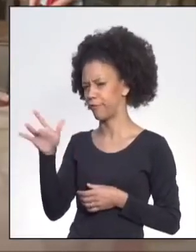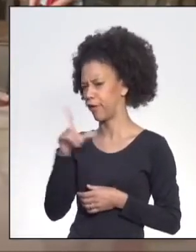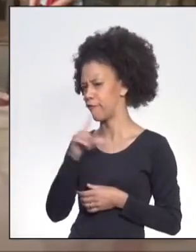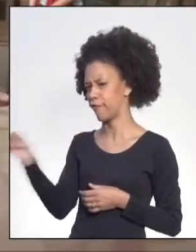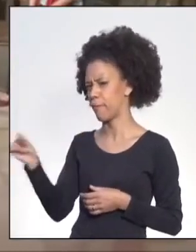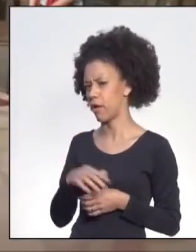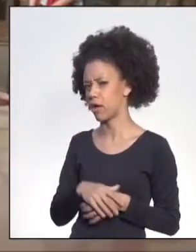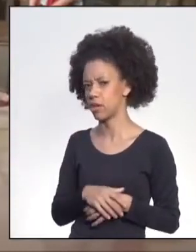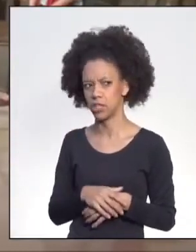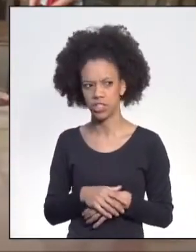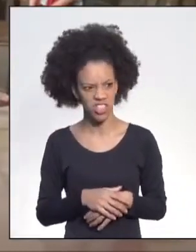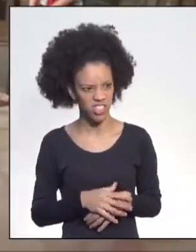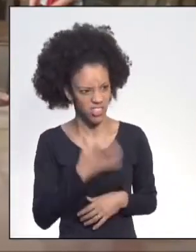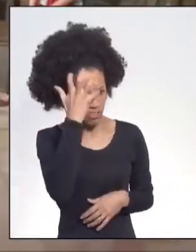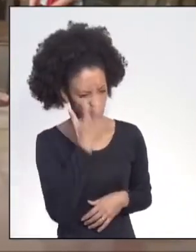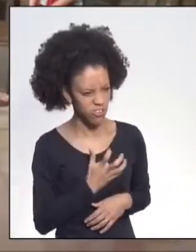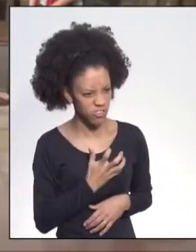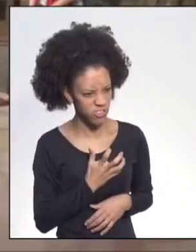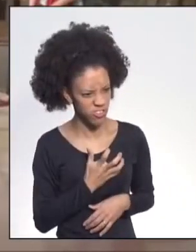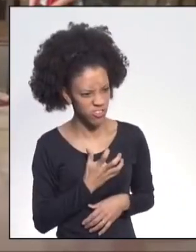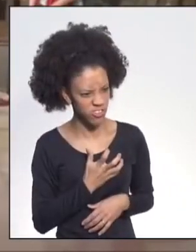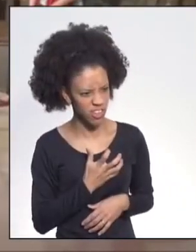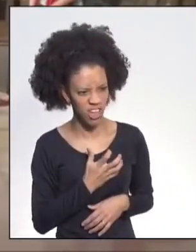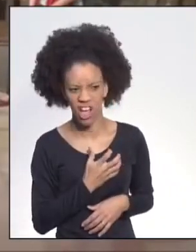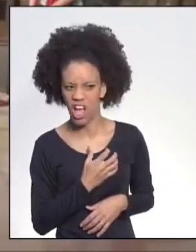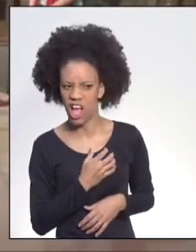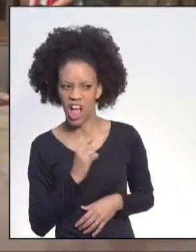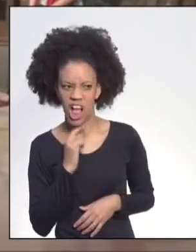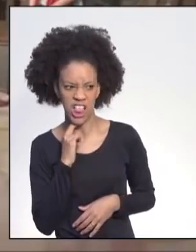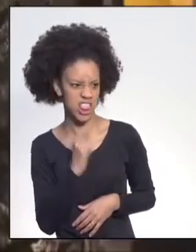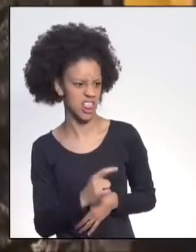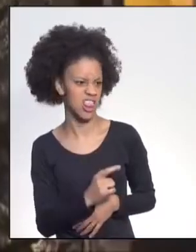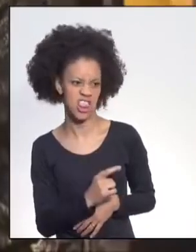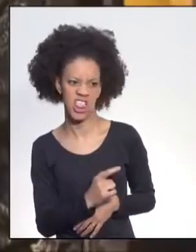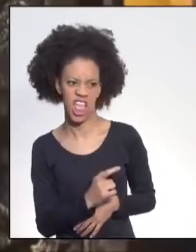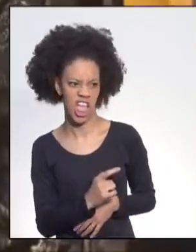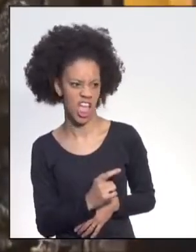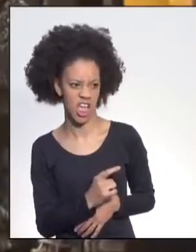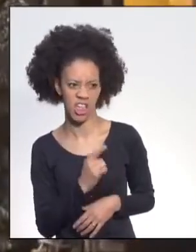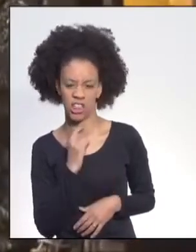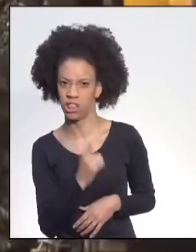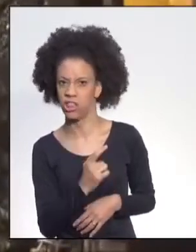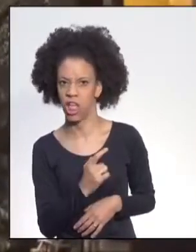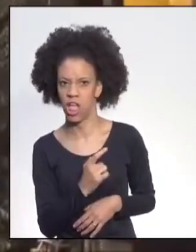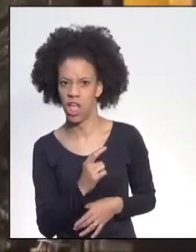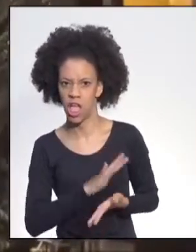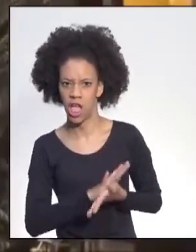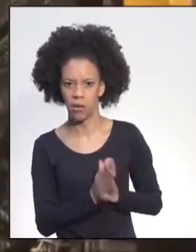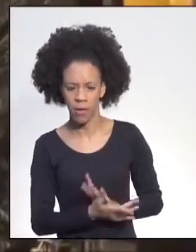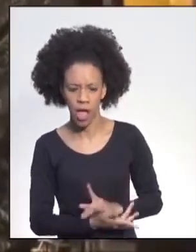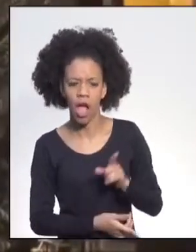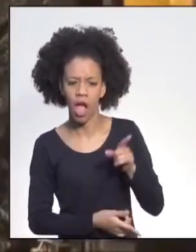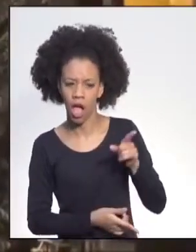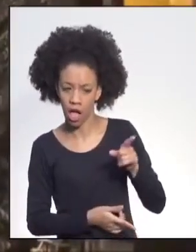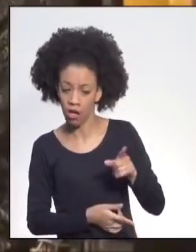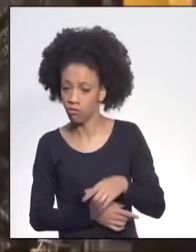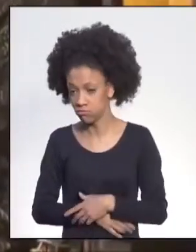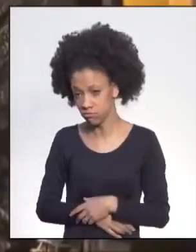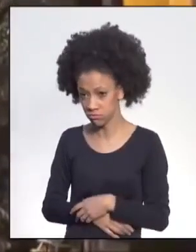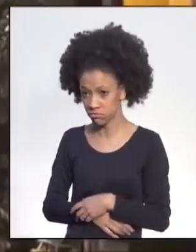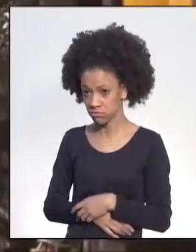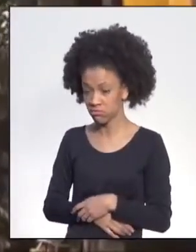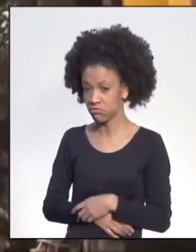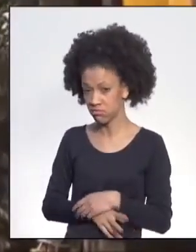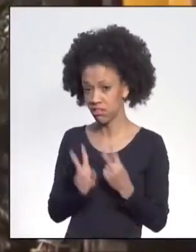se fâcha. E o inferno ficou bravo. Personne ne peut m'échapper. Ninguém podia escapar dele. Le voyageur dit, on verra. E o viajante falou: a gente vai ver. L'enfer s'en